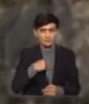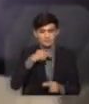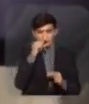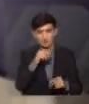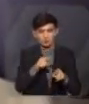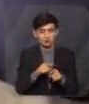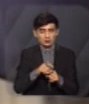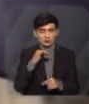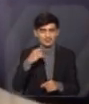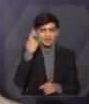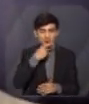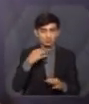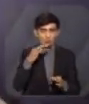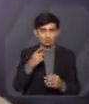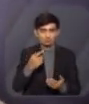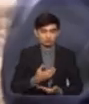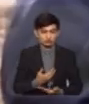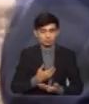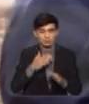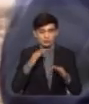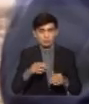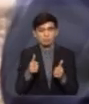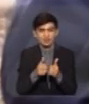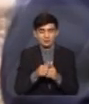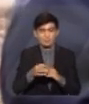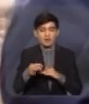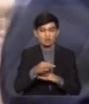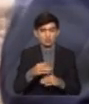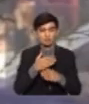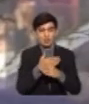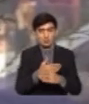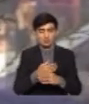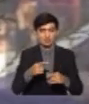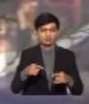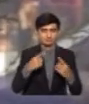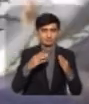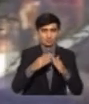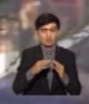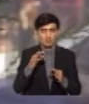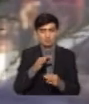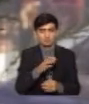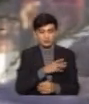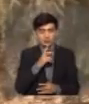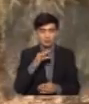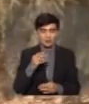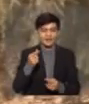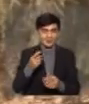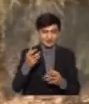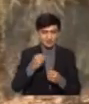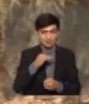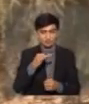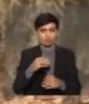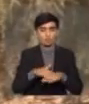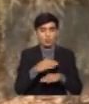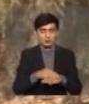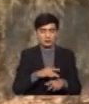ними, потому что лично агитировал жителей из ближайших поселков помочь в восстановлении города. Мол, и денег заработайте, и доброе